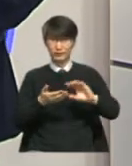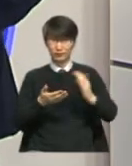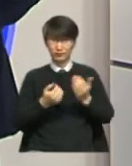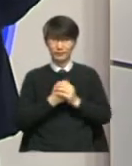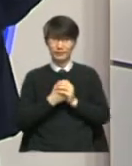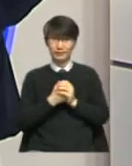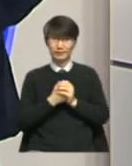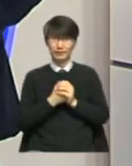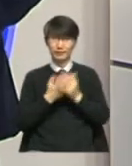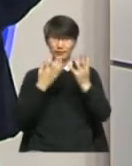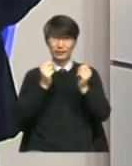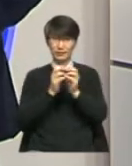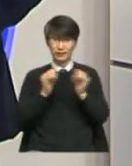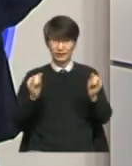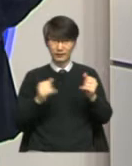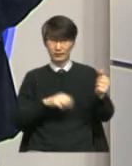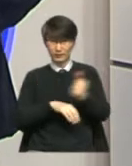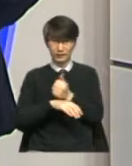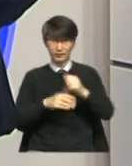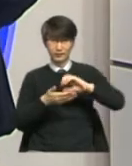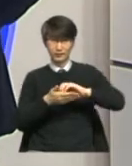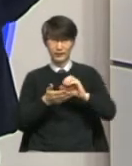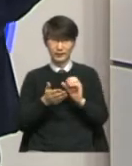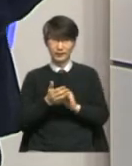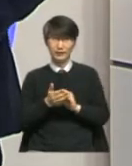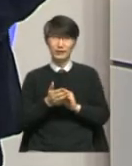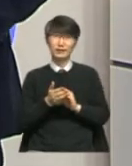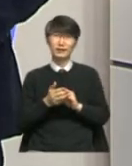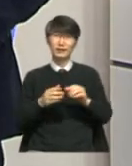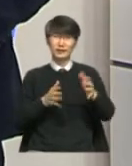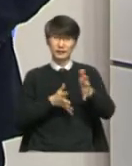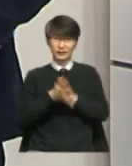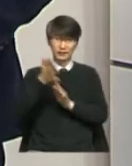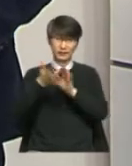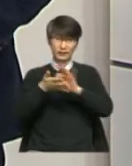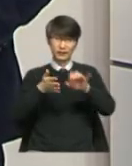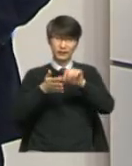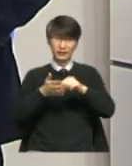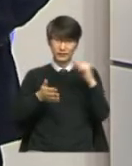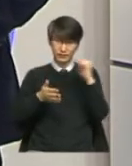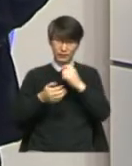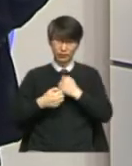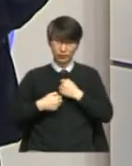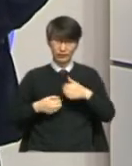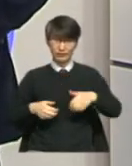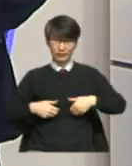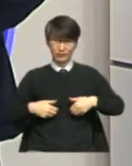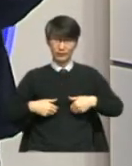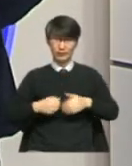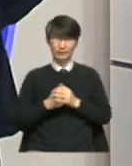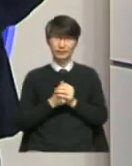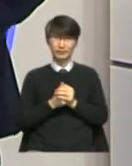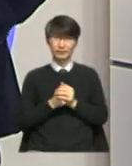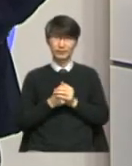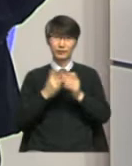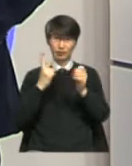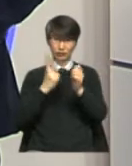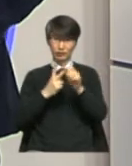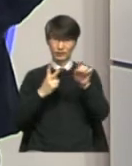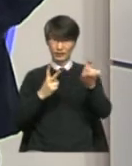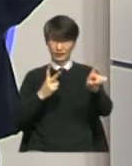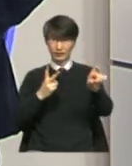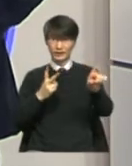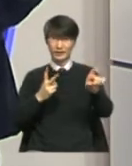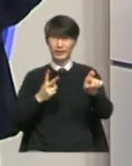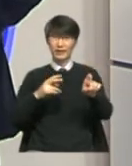있습니다. 많은 사람들이 드나드는 만큼 대중시설을 이용할 때 철저한 주의가 필요하겠습니다. 두 번째